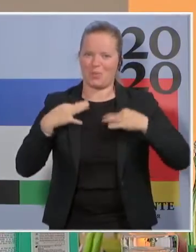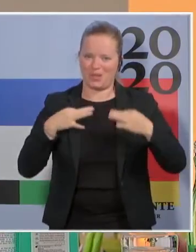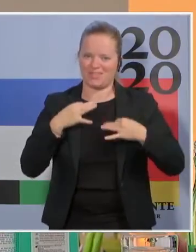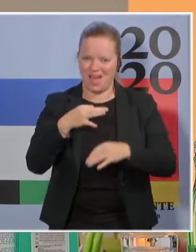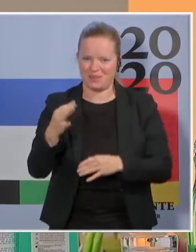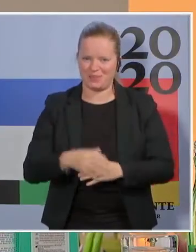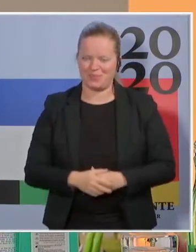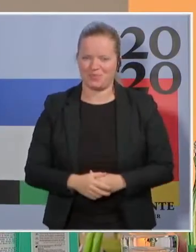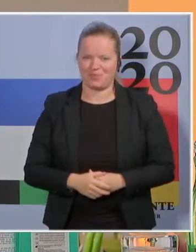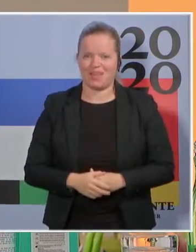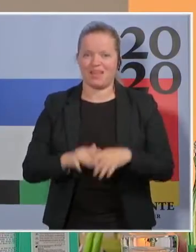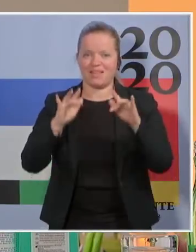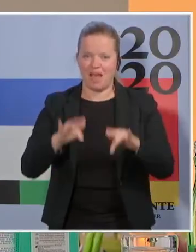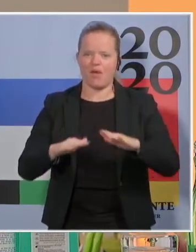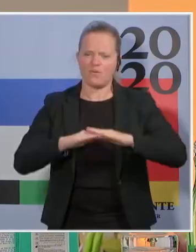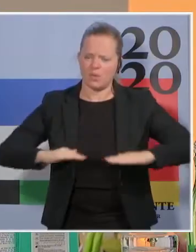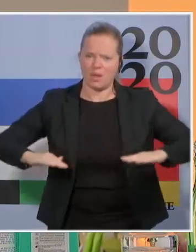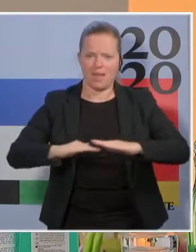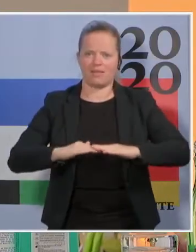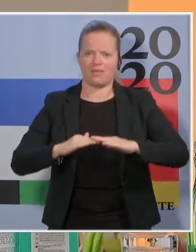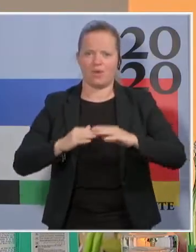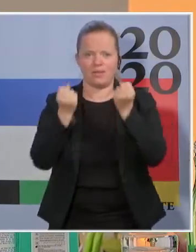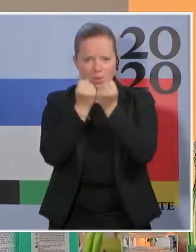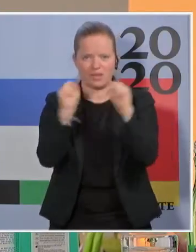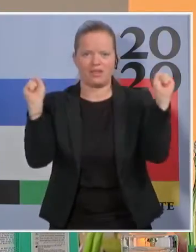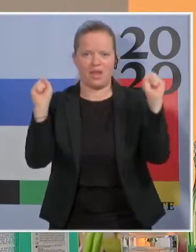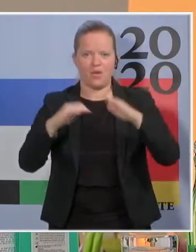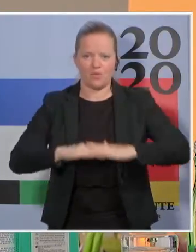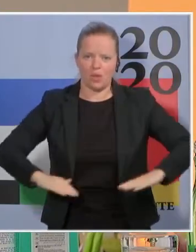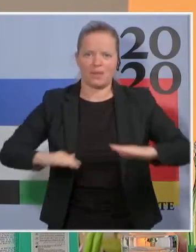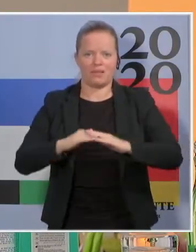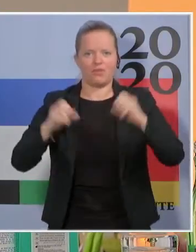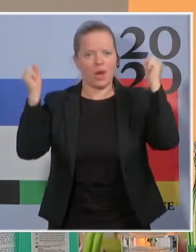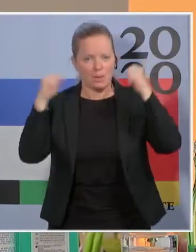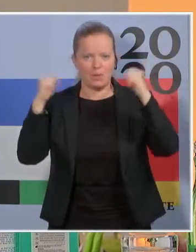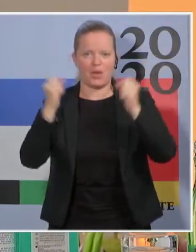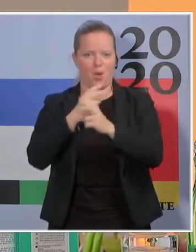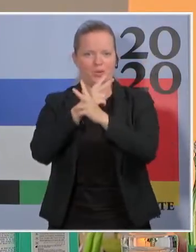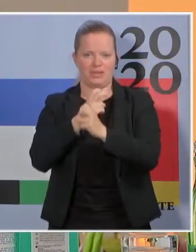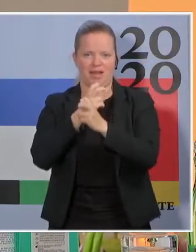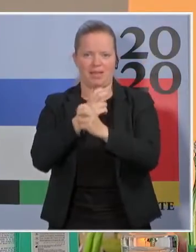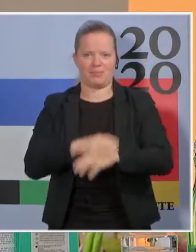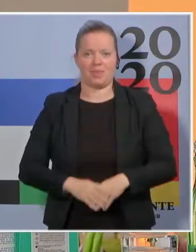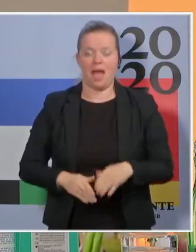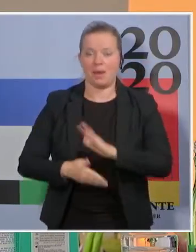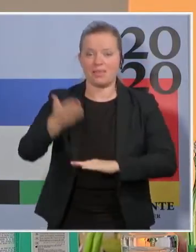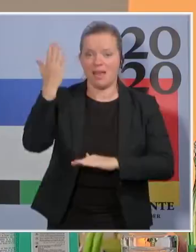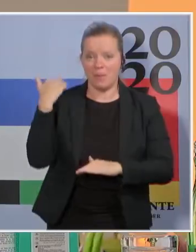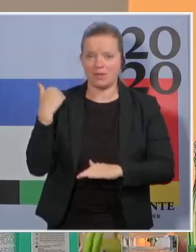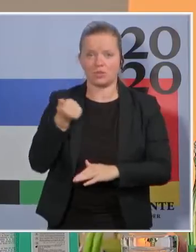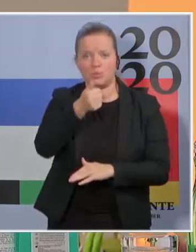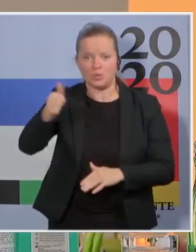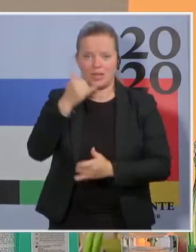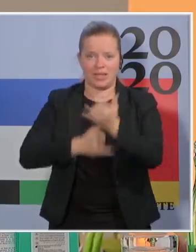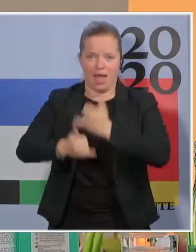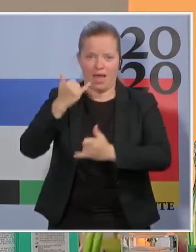ist ein Fundament unserer Demokratie, ein Fundament der Republik Österreich. Aber damals vor 100 Jahren,